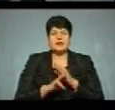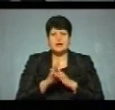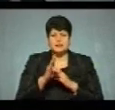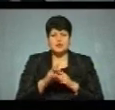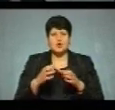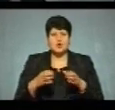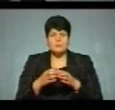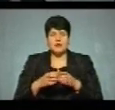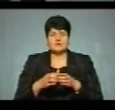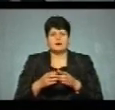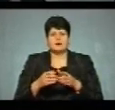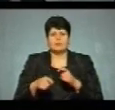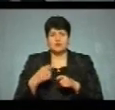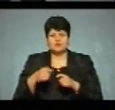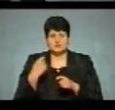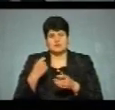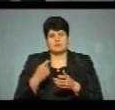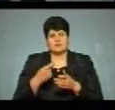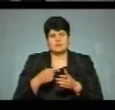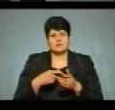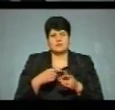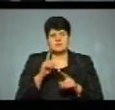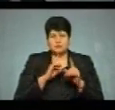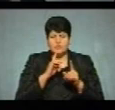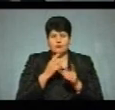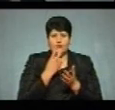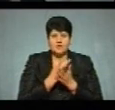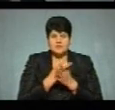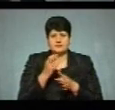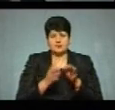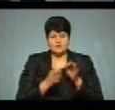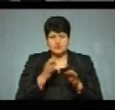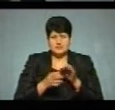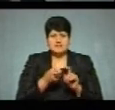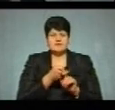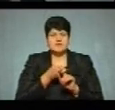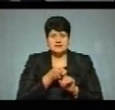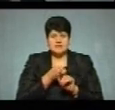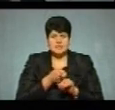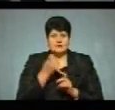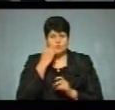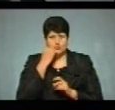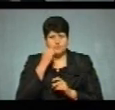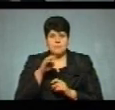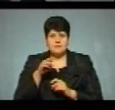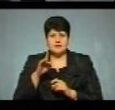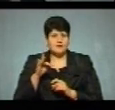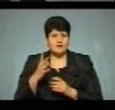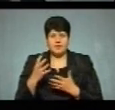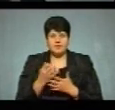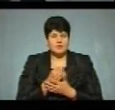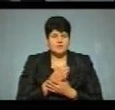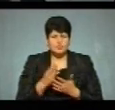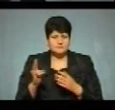коли оскаржуватиме перехід у суді. Зв'язатися із настоятелем храму Покрови Пресвятої Богородиці Московського патріархату нам не